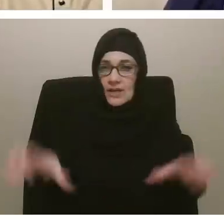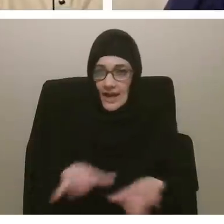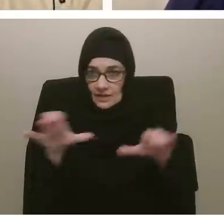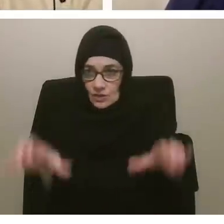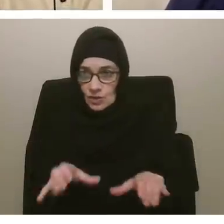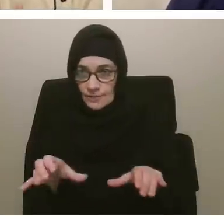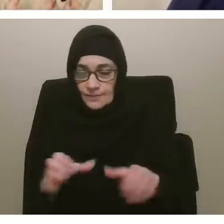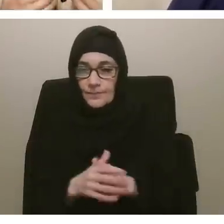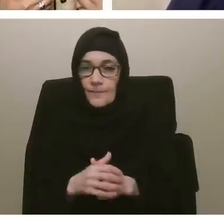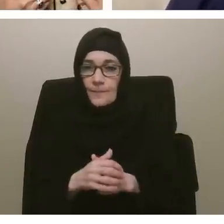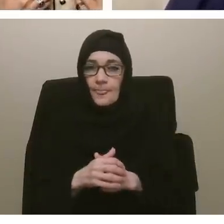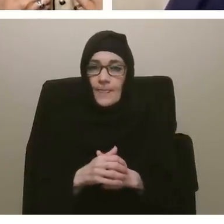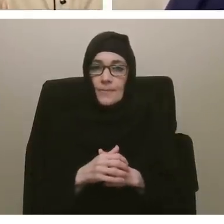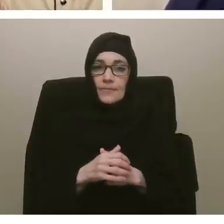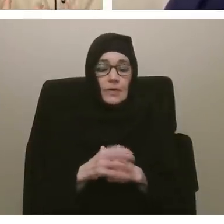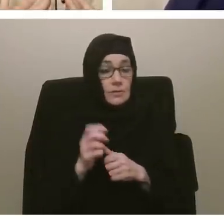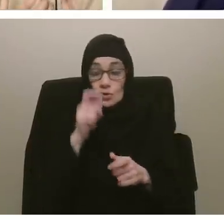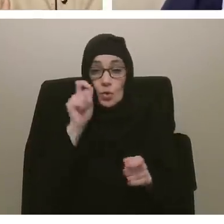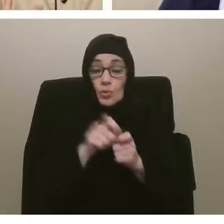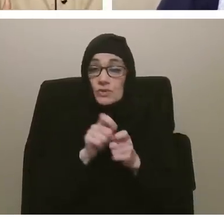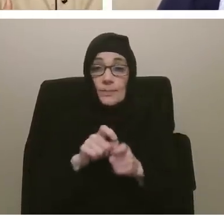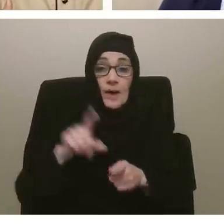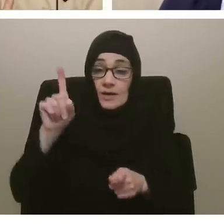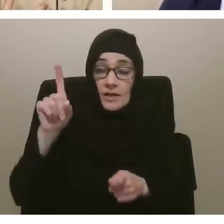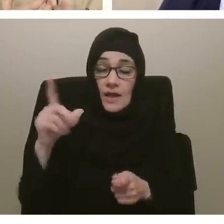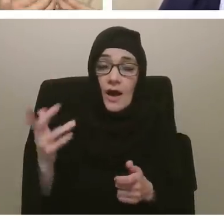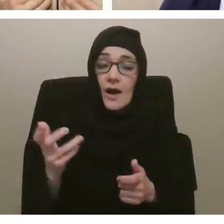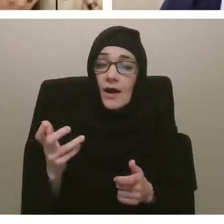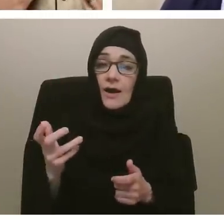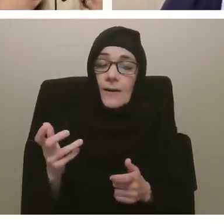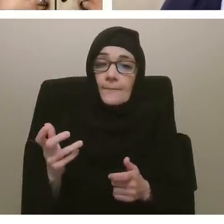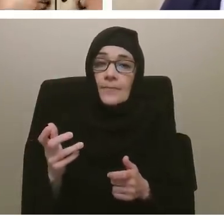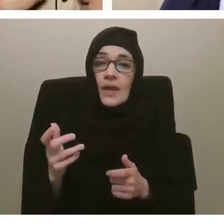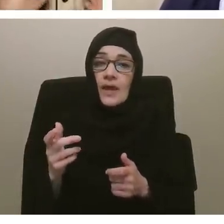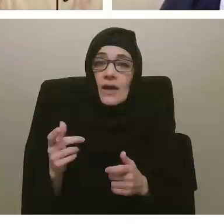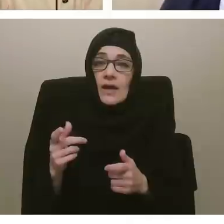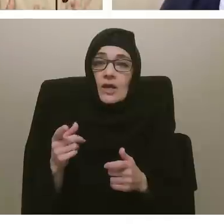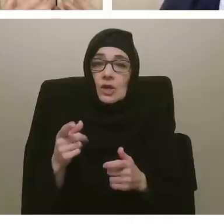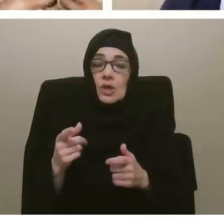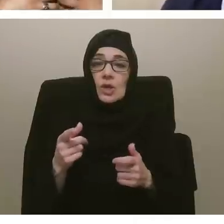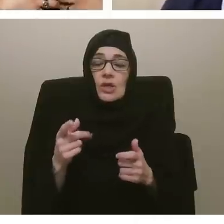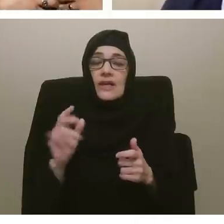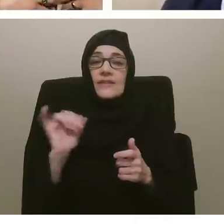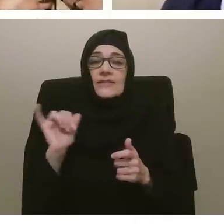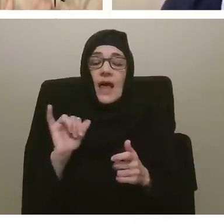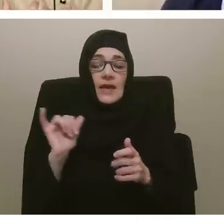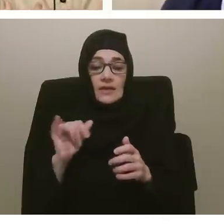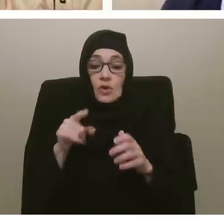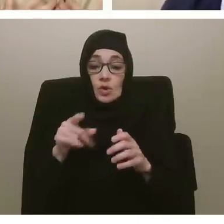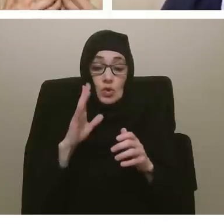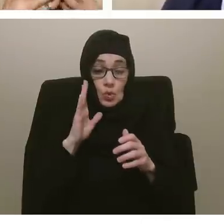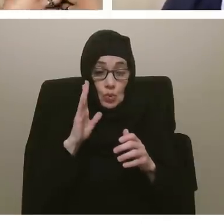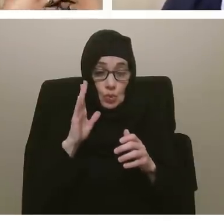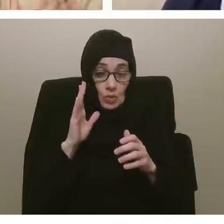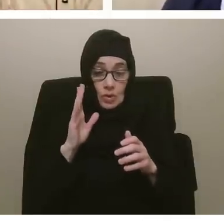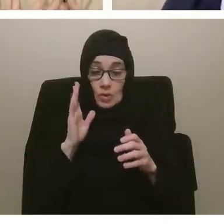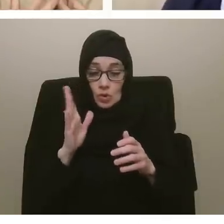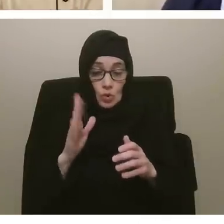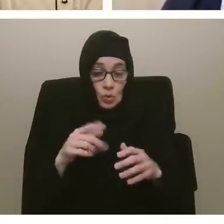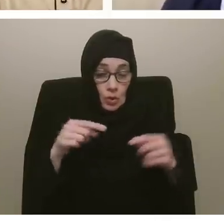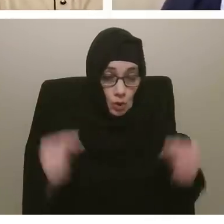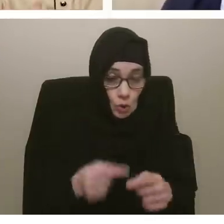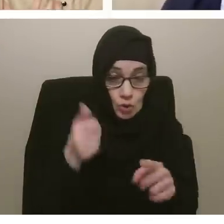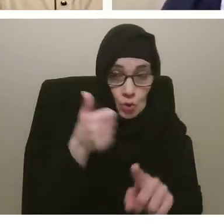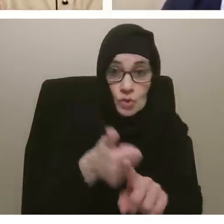أَثَانِهِمْ. Like subhanAllah, to a point where you're going to hurt yourself, or it's like you're